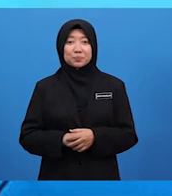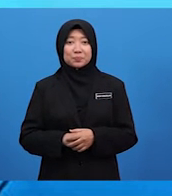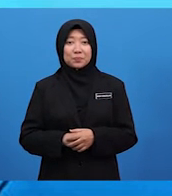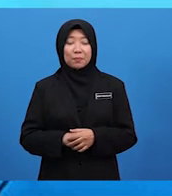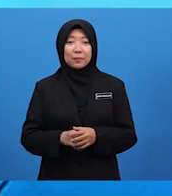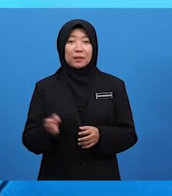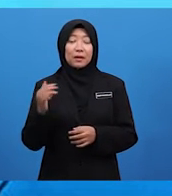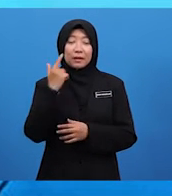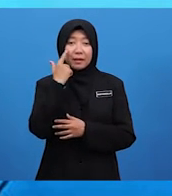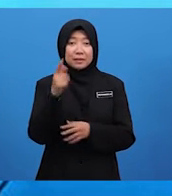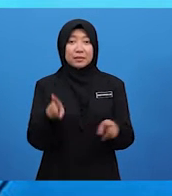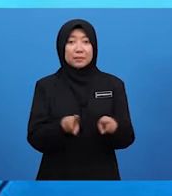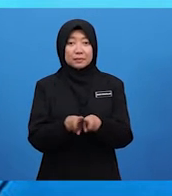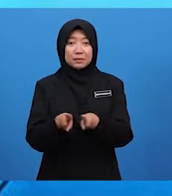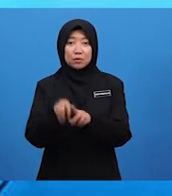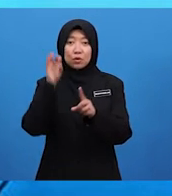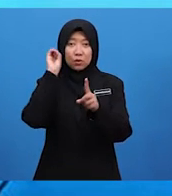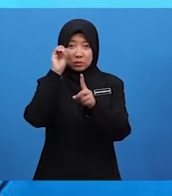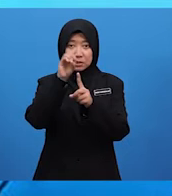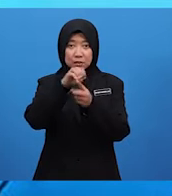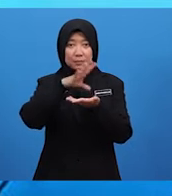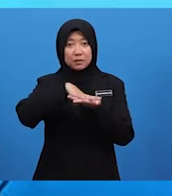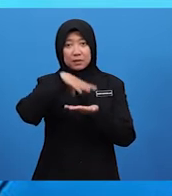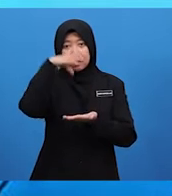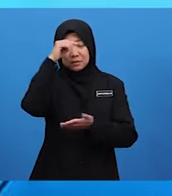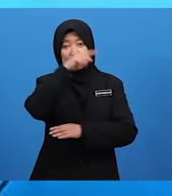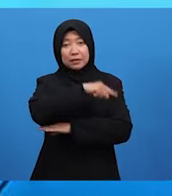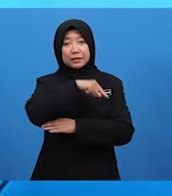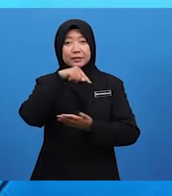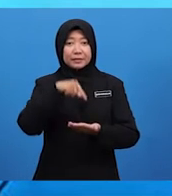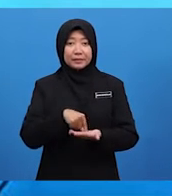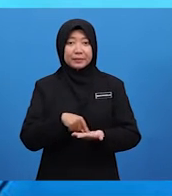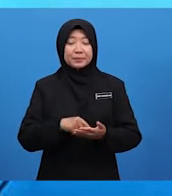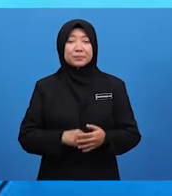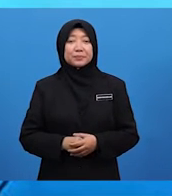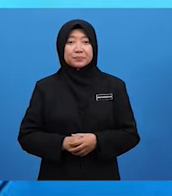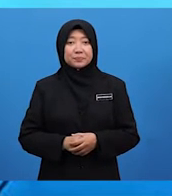Mari kita lihat sama-sama objektif pembelajaran kita pada hari ini.